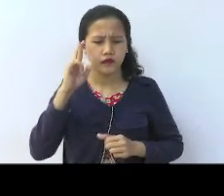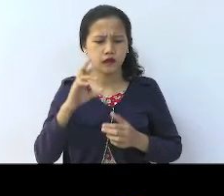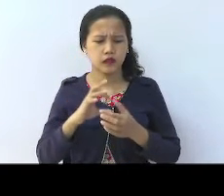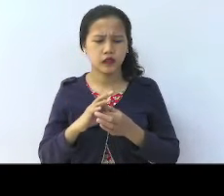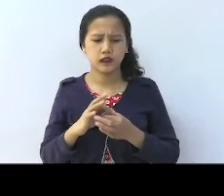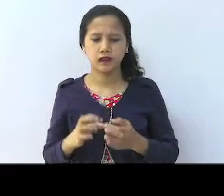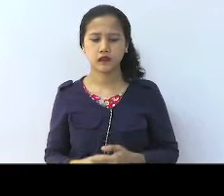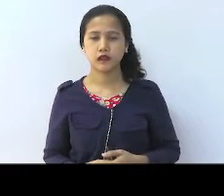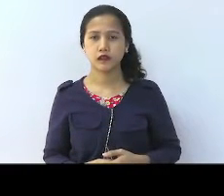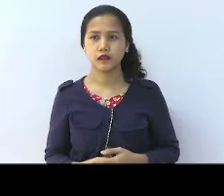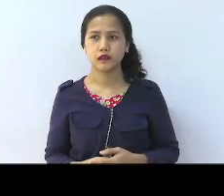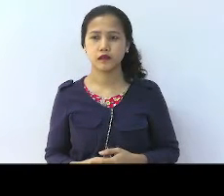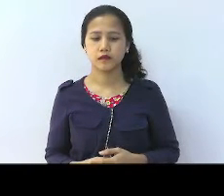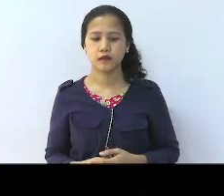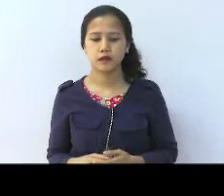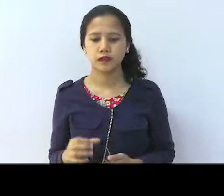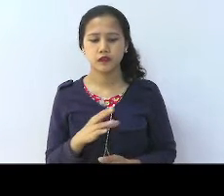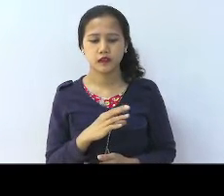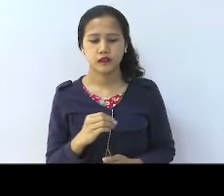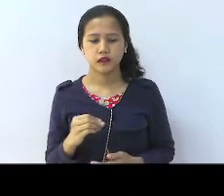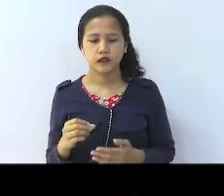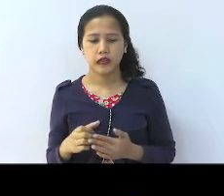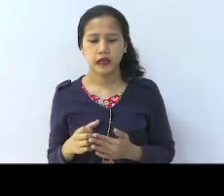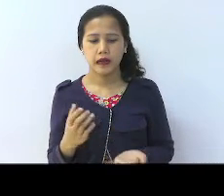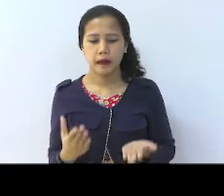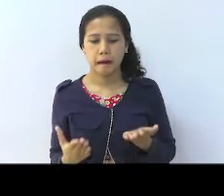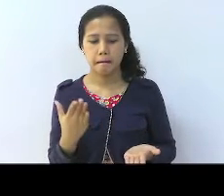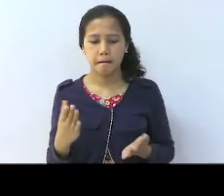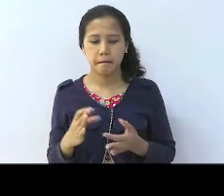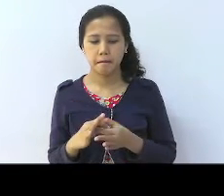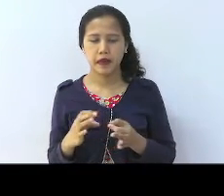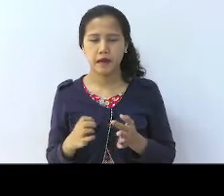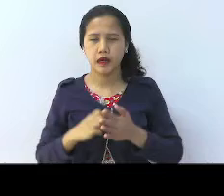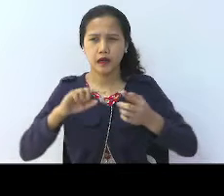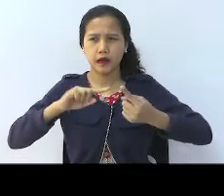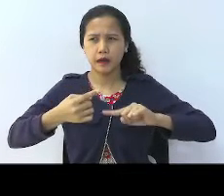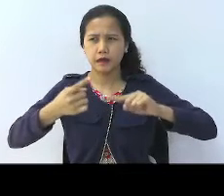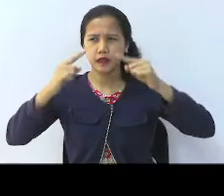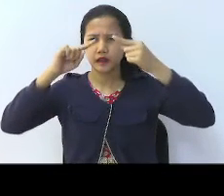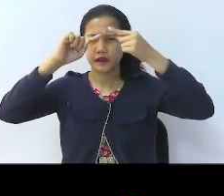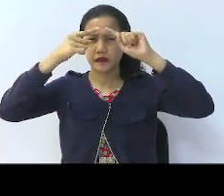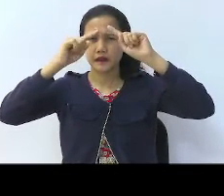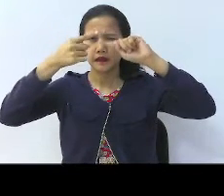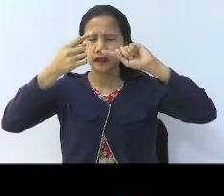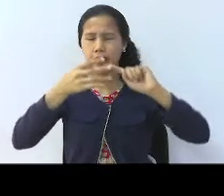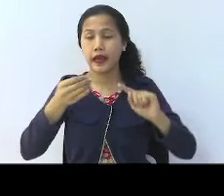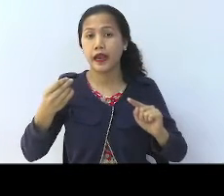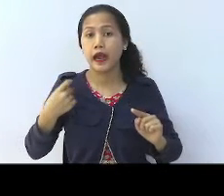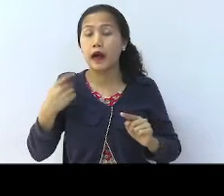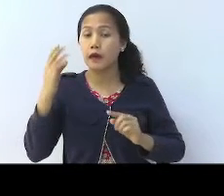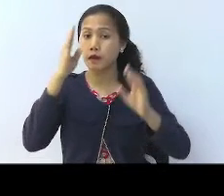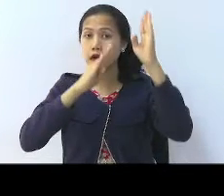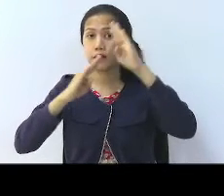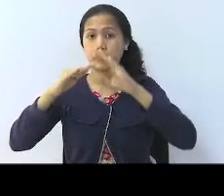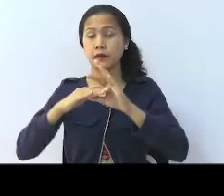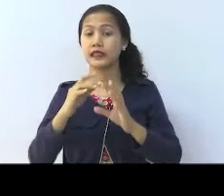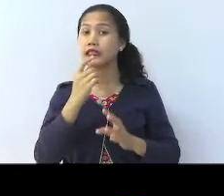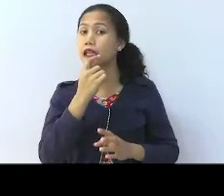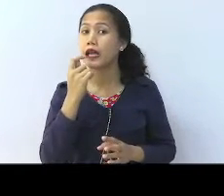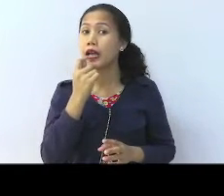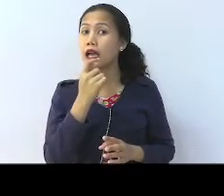ng TMD. Parang meron ding nakabara at nakabara sa tenga mo